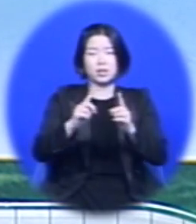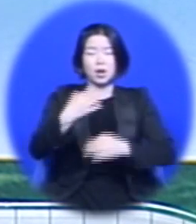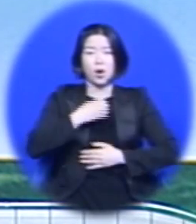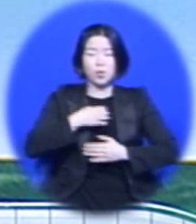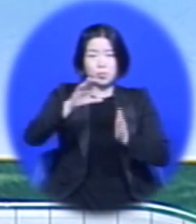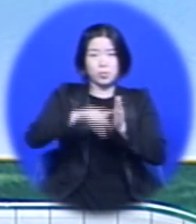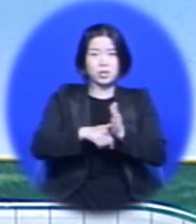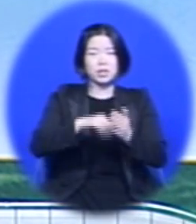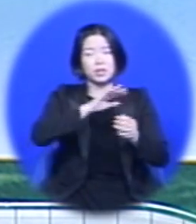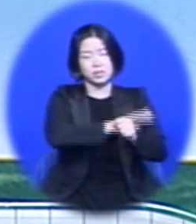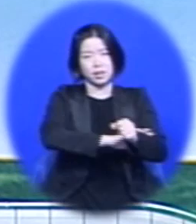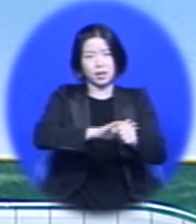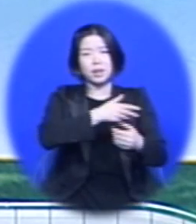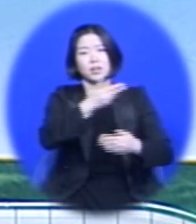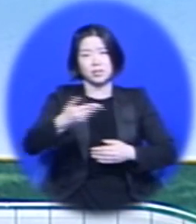넘어갔어요.